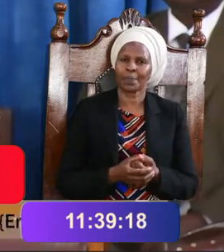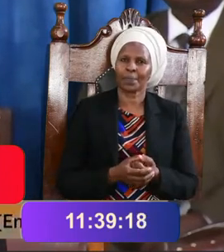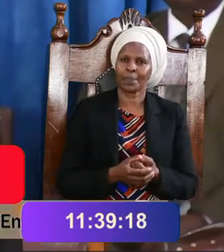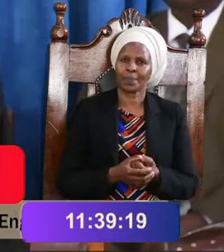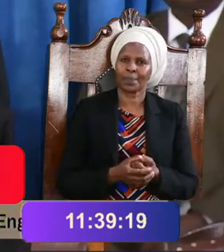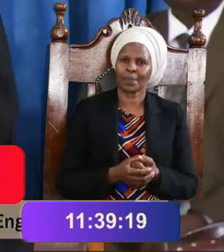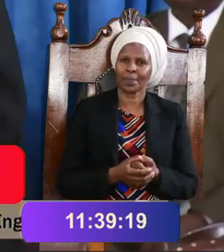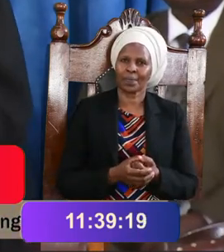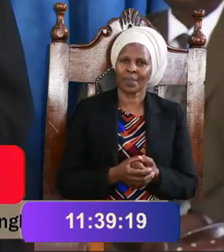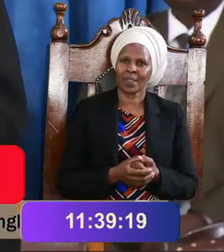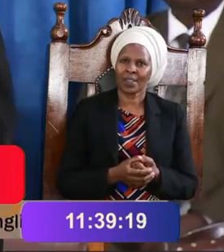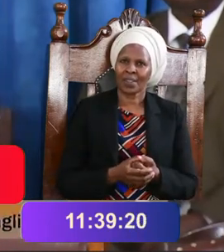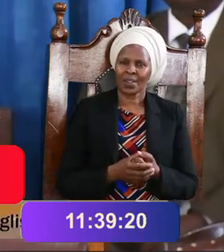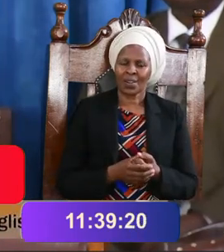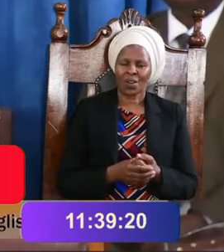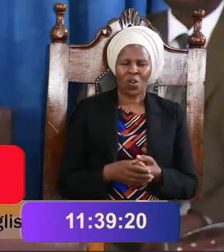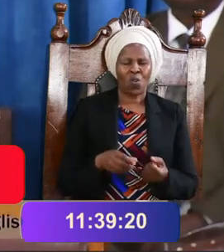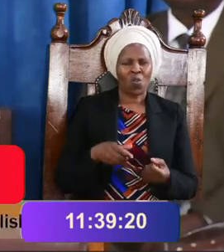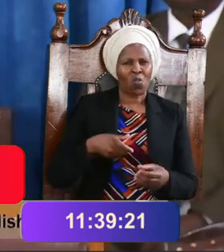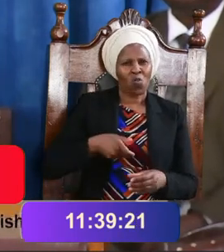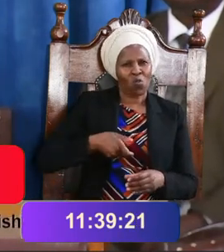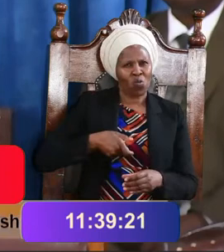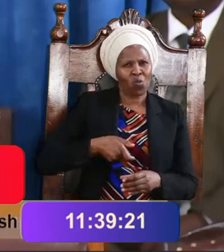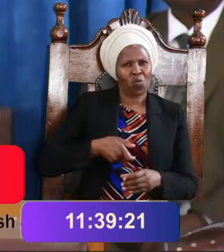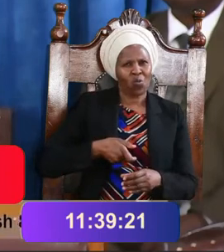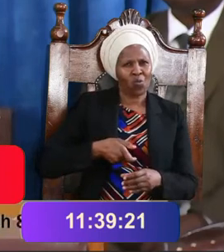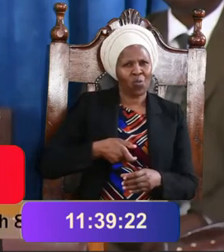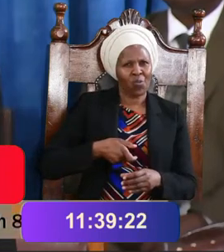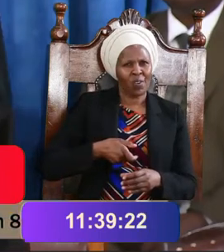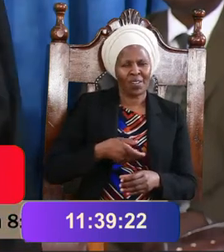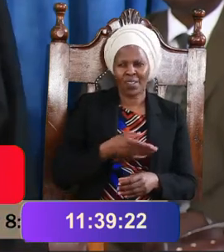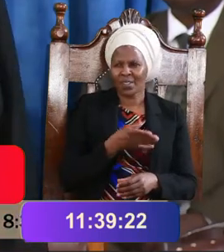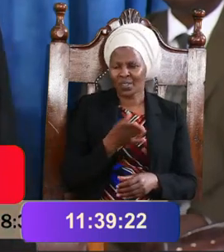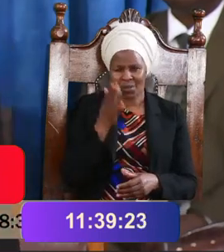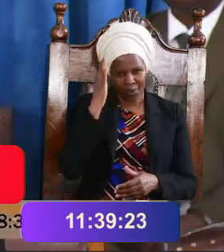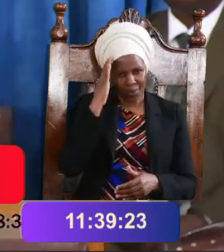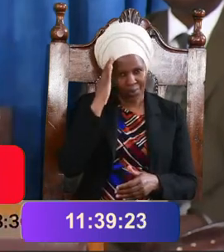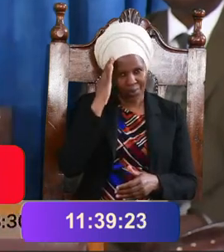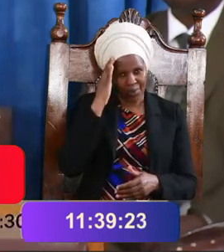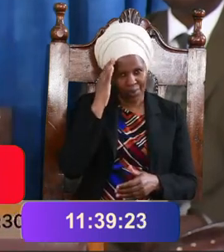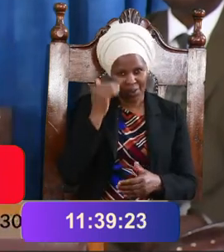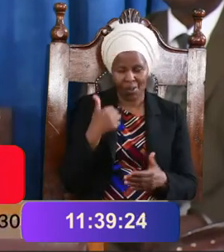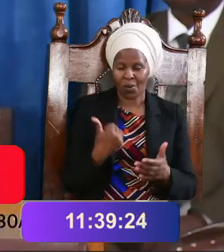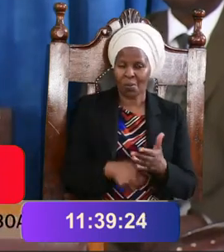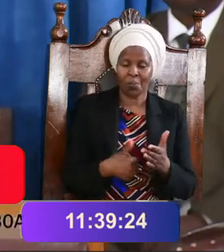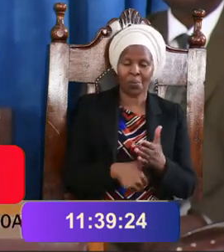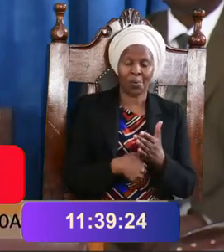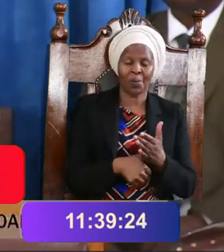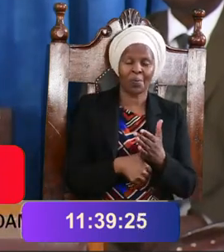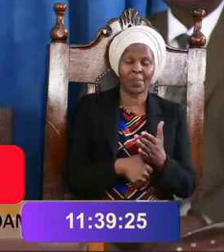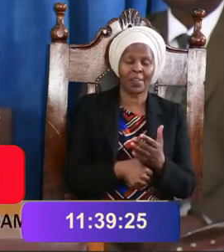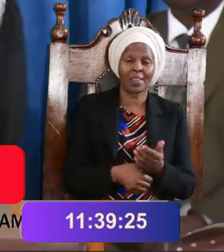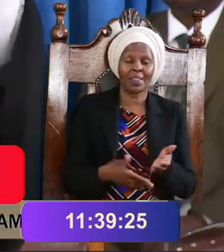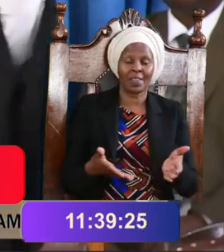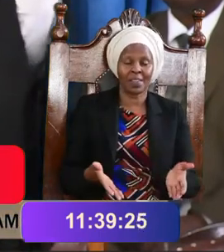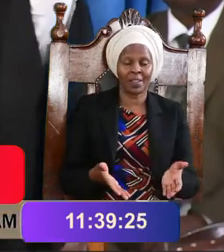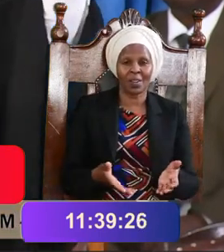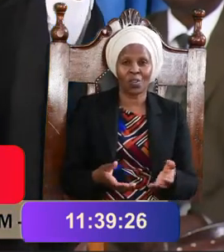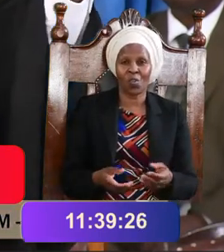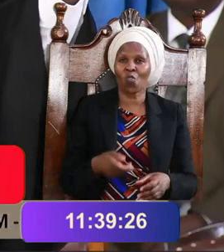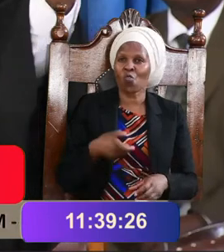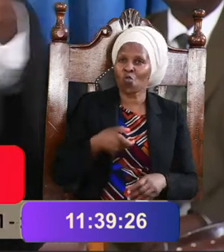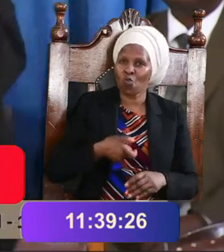Kumekuwa na shortage ya mafuta. Kuna watu wameathirika na hiyo shortage. Iliguza karibu kila mtu siku mbili siku tatu, si